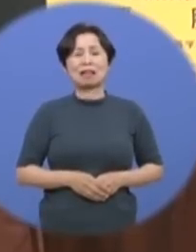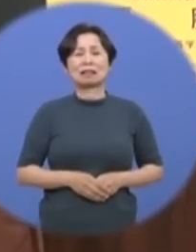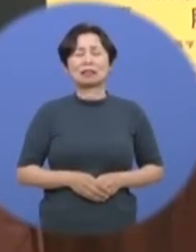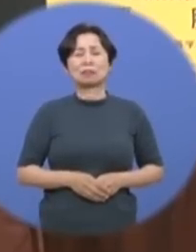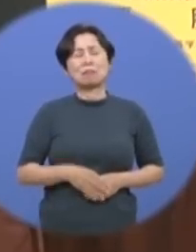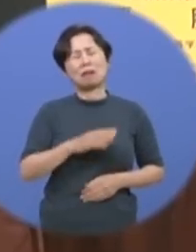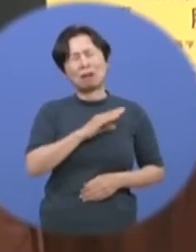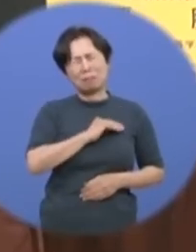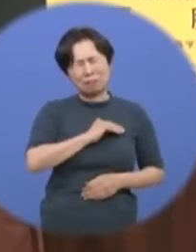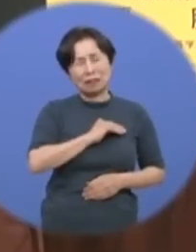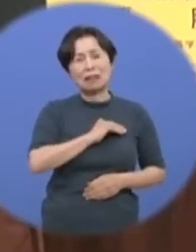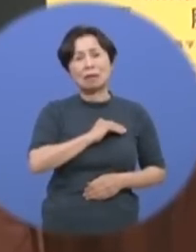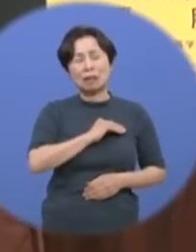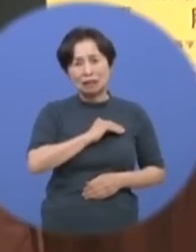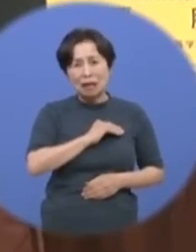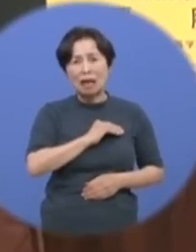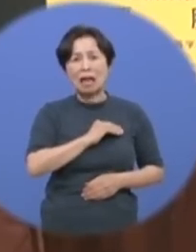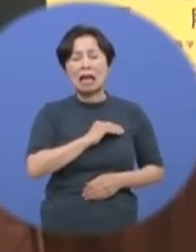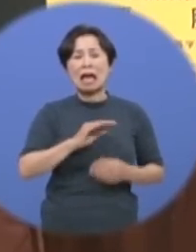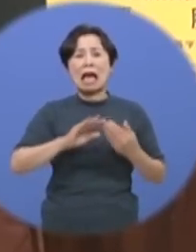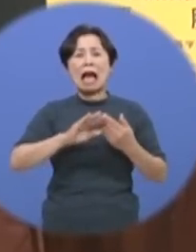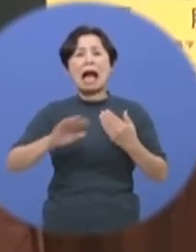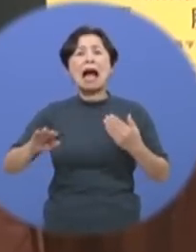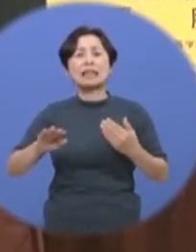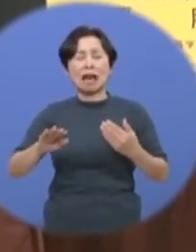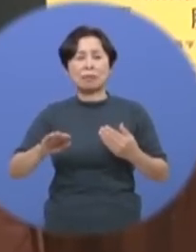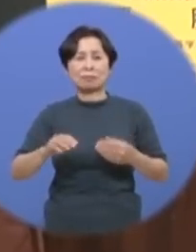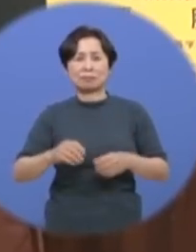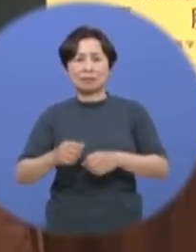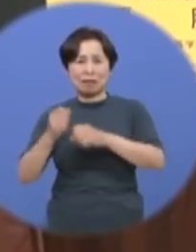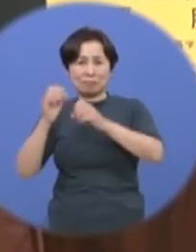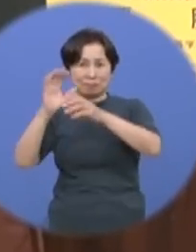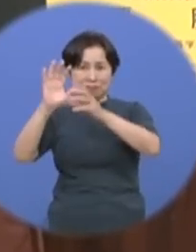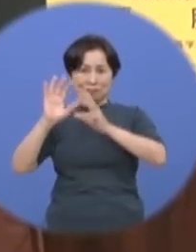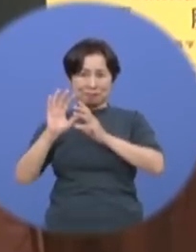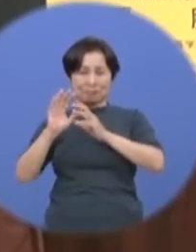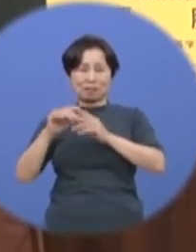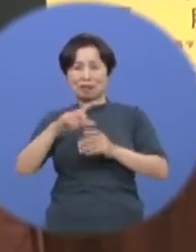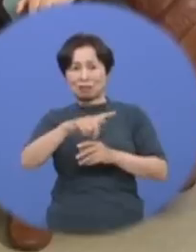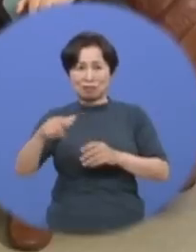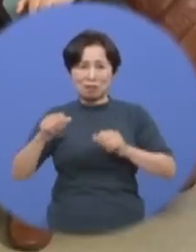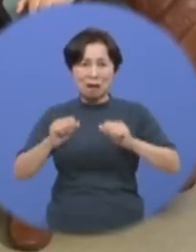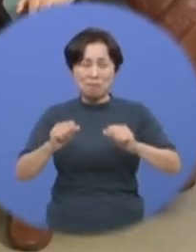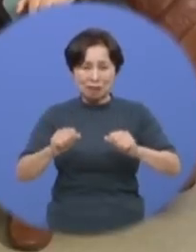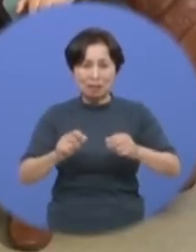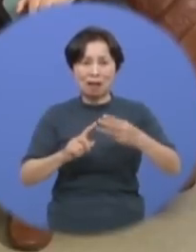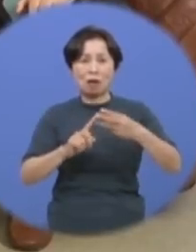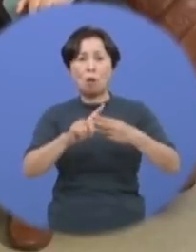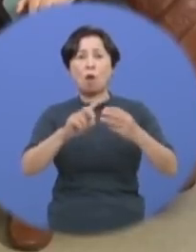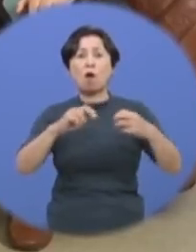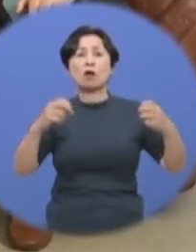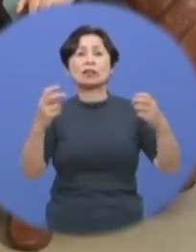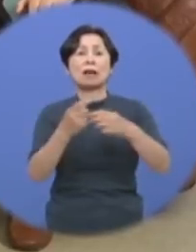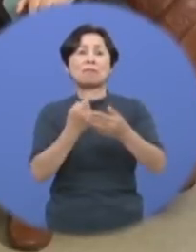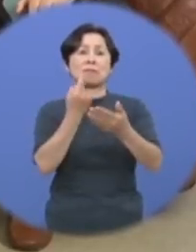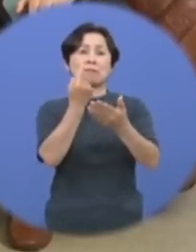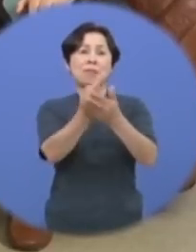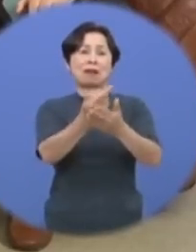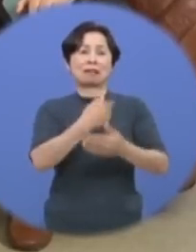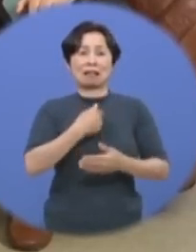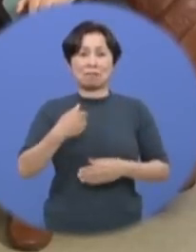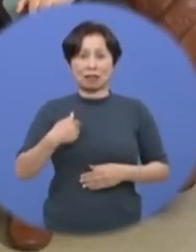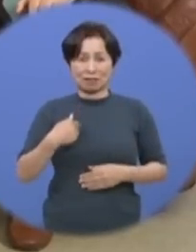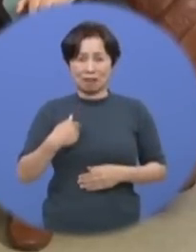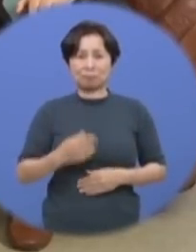てが嫌でまあ頑張ってまぁ公園場で言ったんですけどね2年生の時ですねー